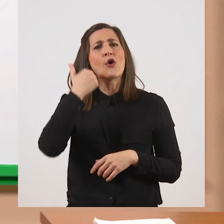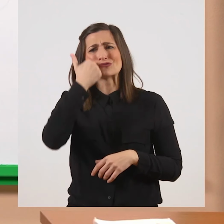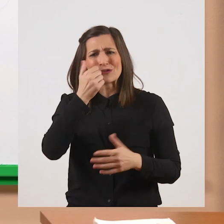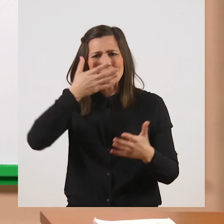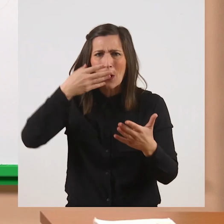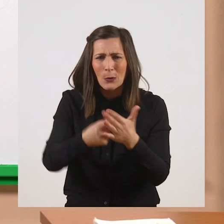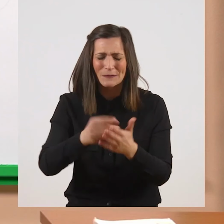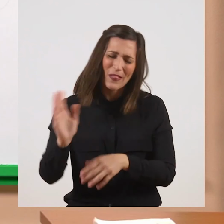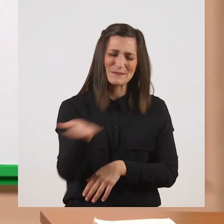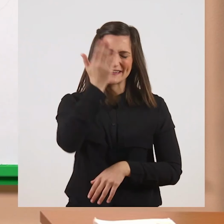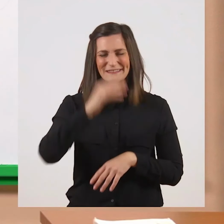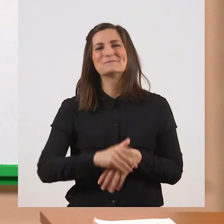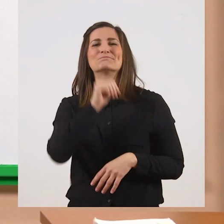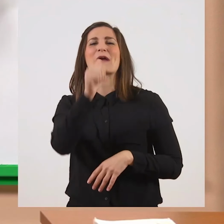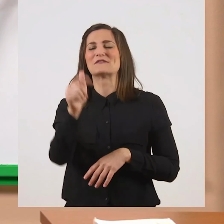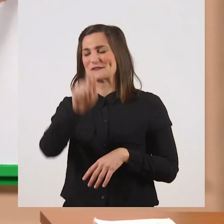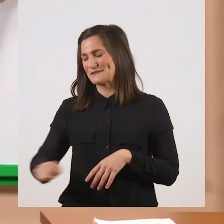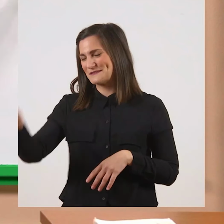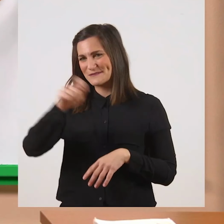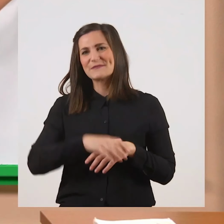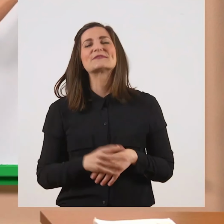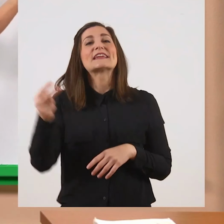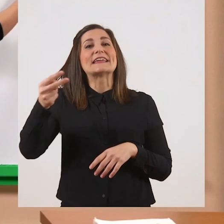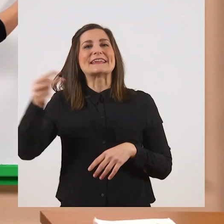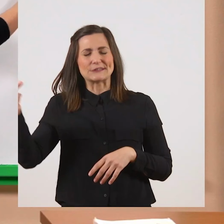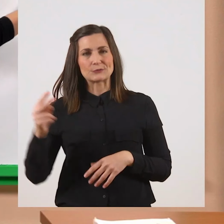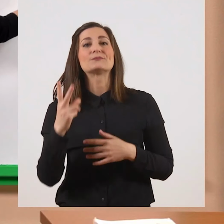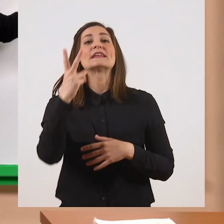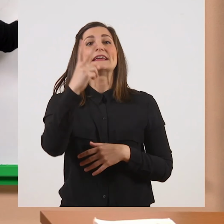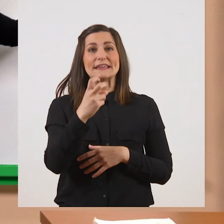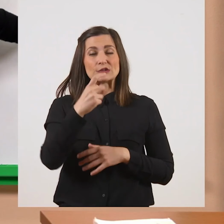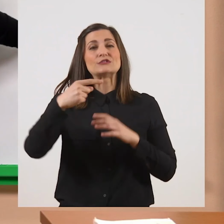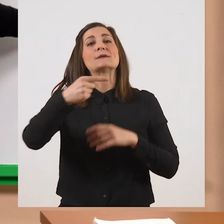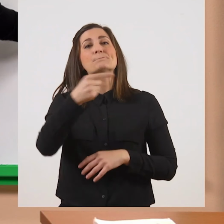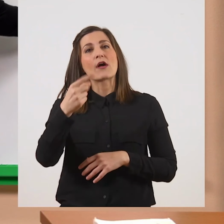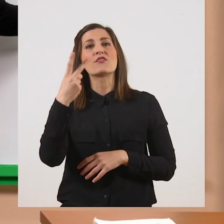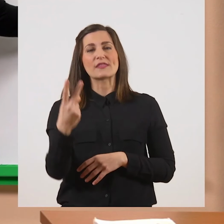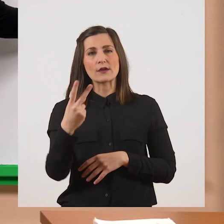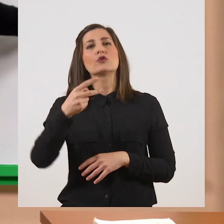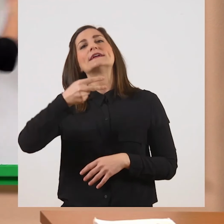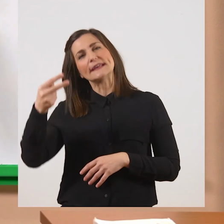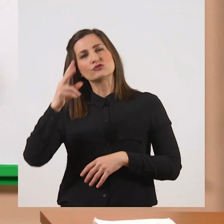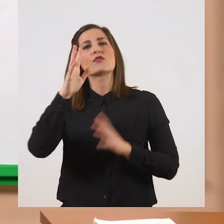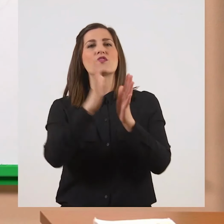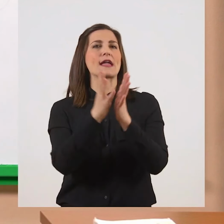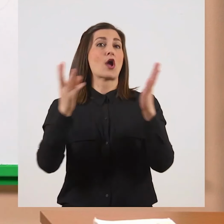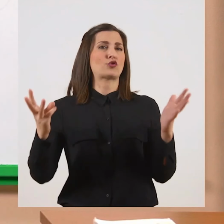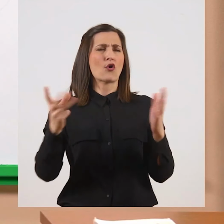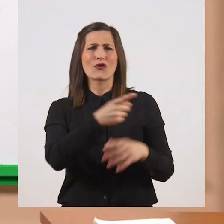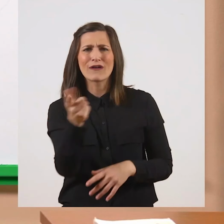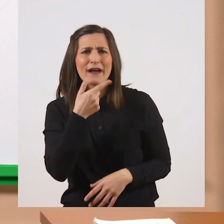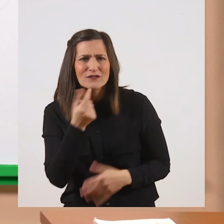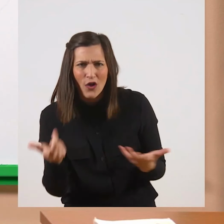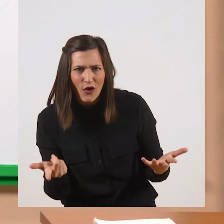κόκκινο. Πειράζει. Μαύρο. Ίσον 20 πλην 2, ίσον 18.